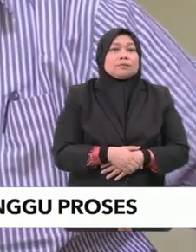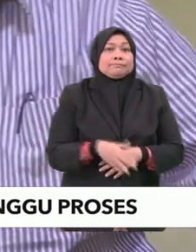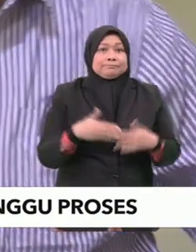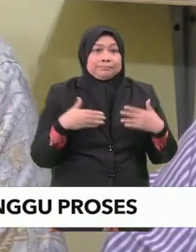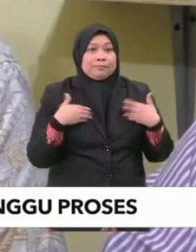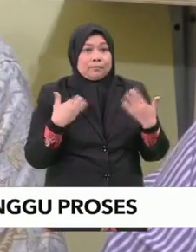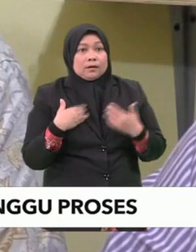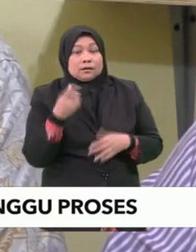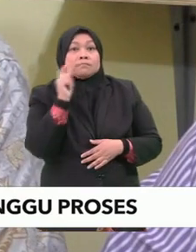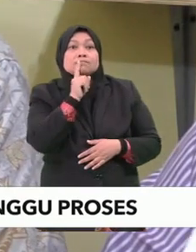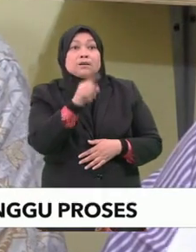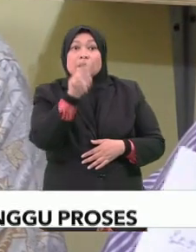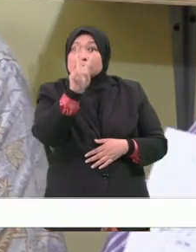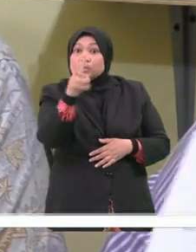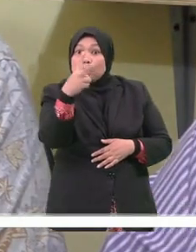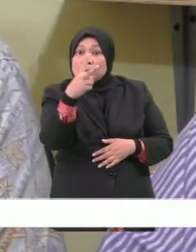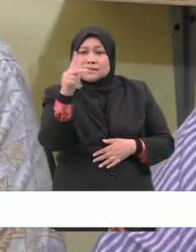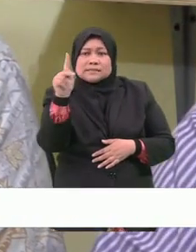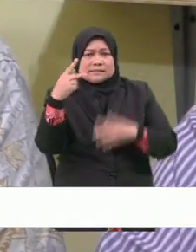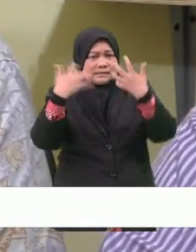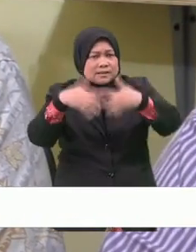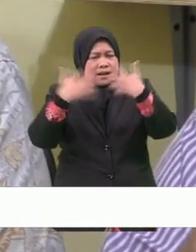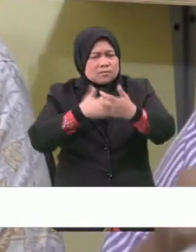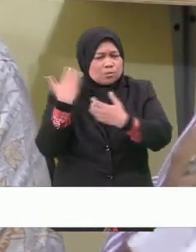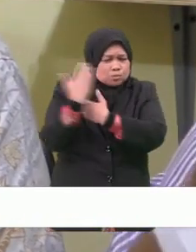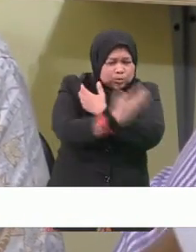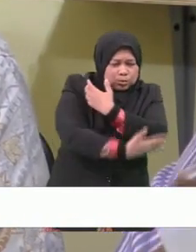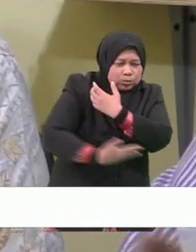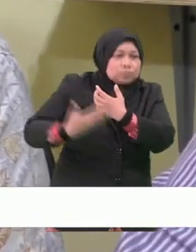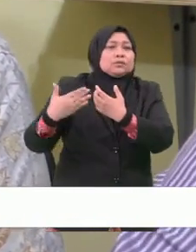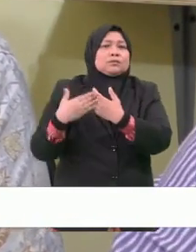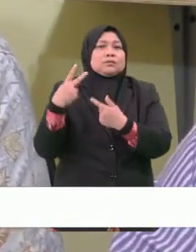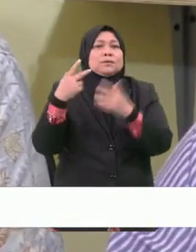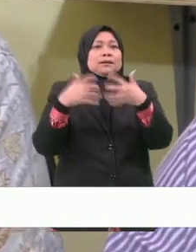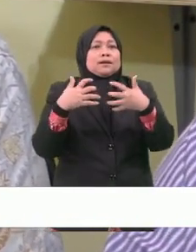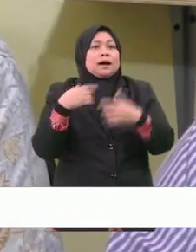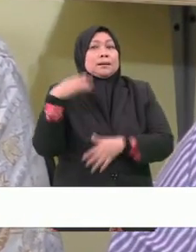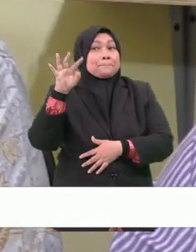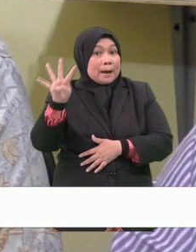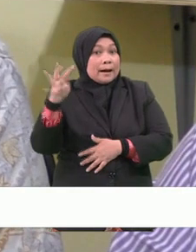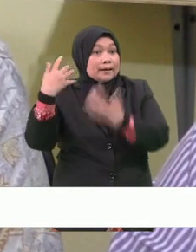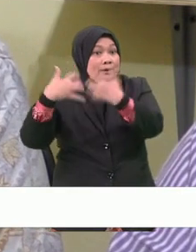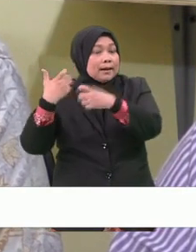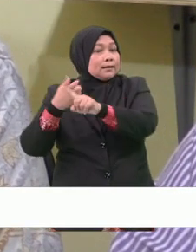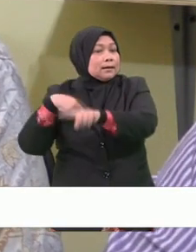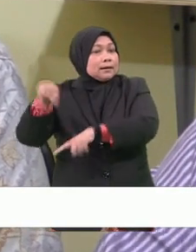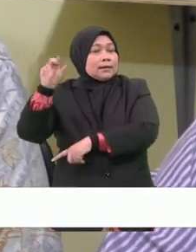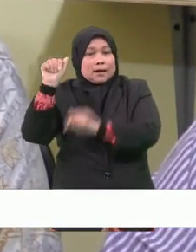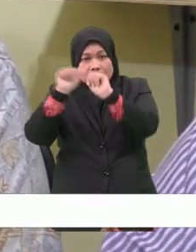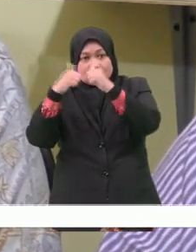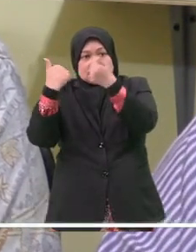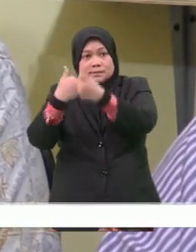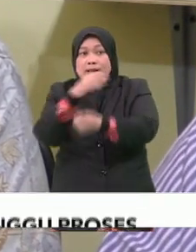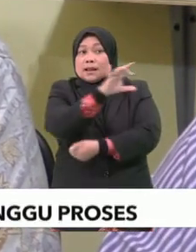mahfuz Haji Omar tadi ada 12 kilang seluruh negara kita empat kilang daripada agensi